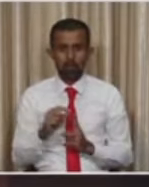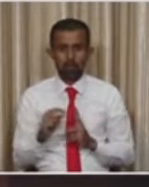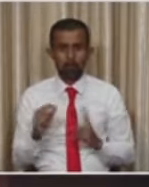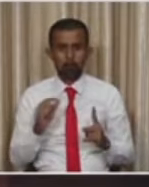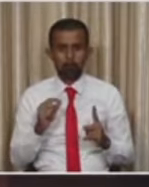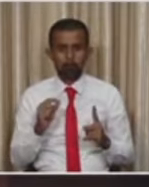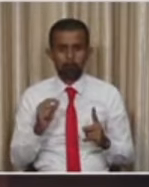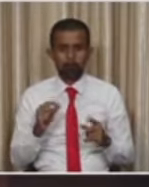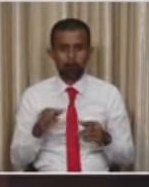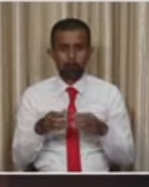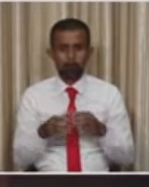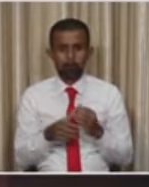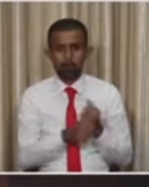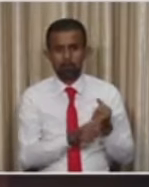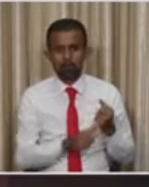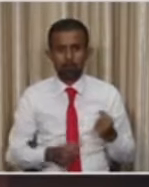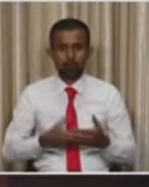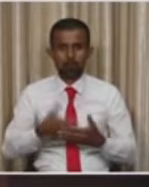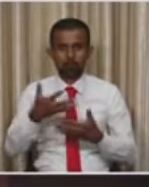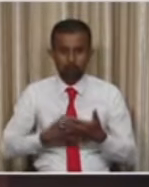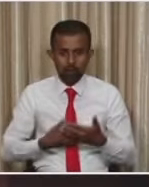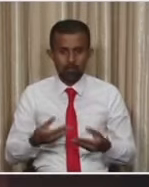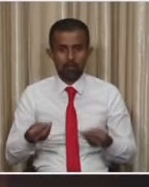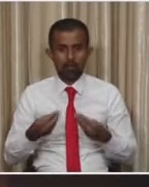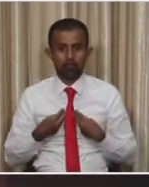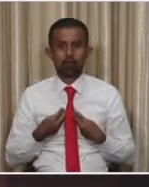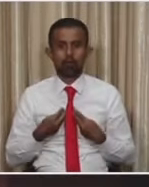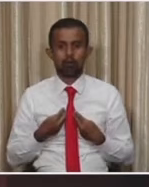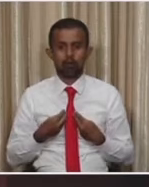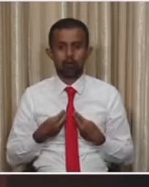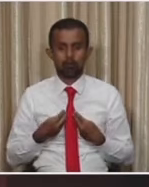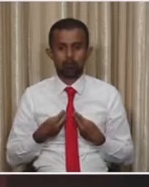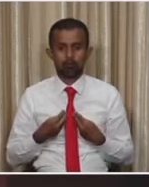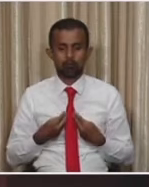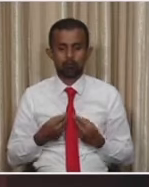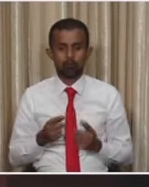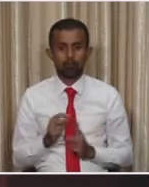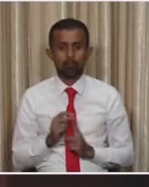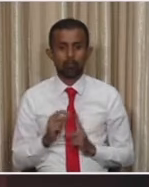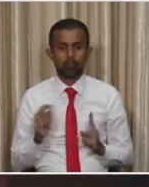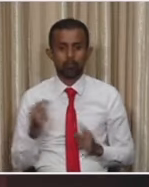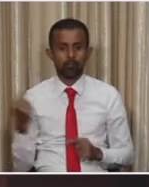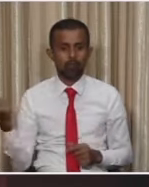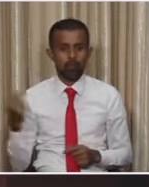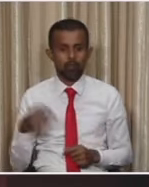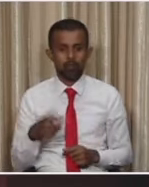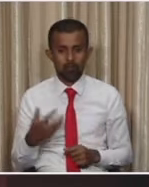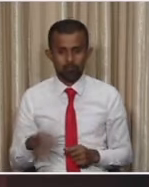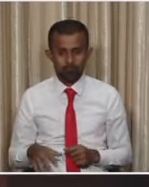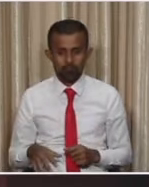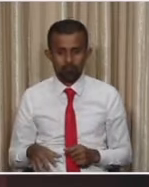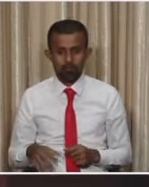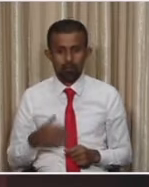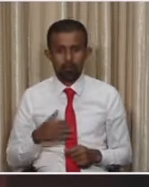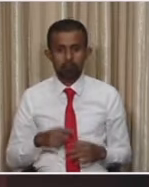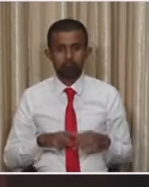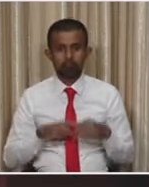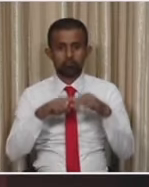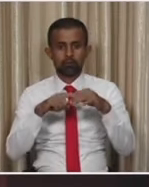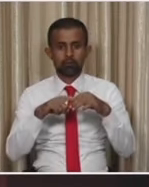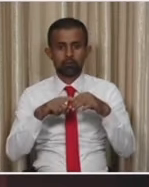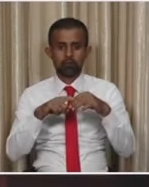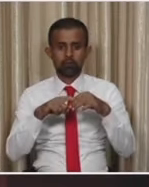පාර්ලිමේන්තු සභා නියෝජනය කරමින් වාර්තා ඉදිරිපත් කරනවා. ඒ වගේ මේ පාර්ලිමේන්තුවට ඇවිල්ලා අපි ප්‍රශ්නයක්